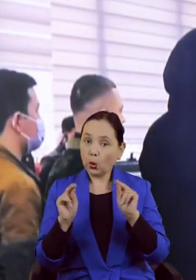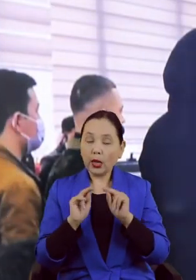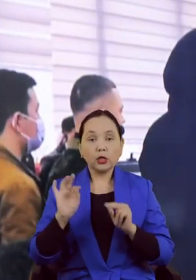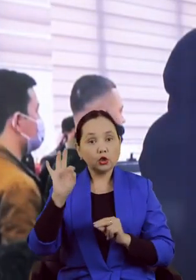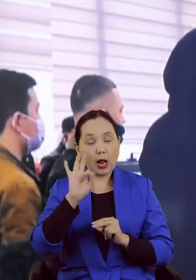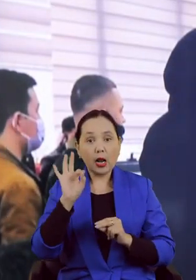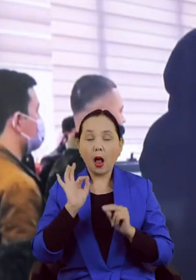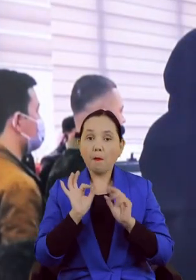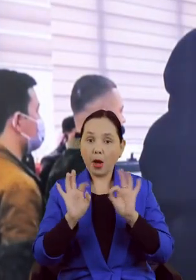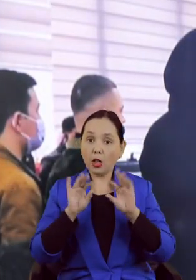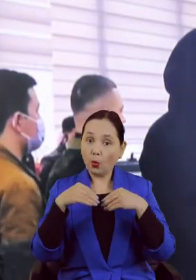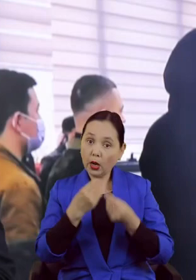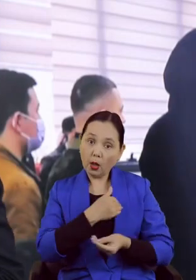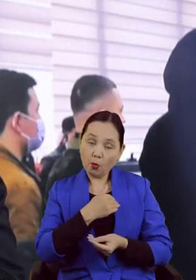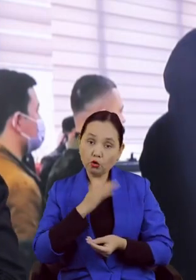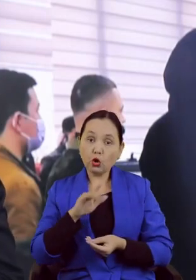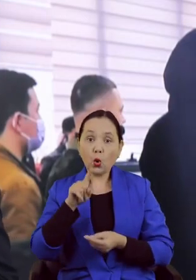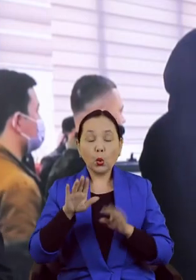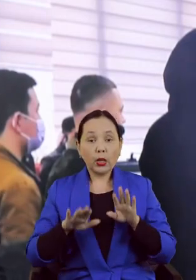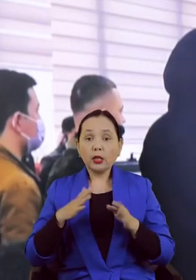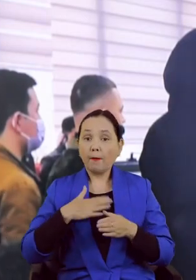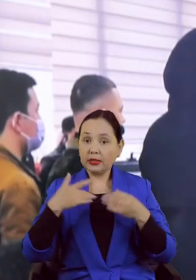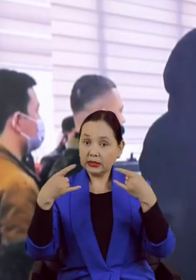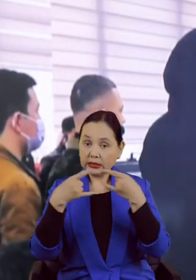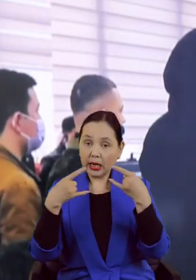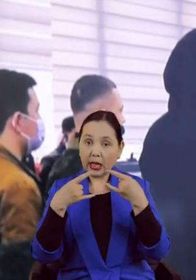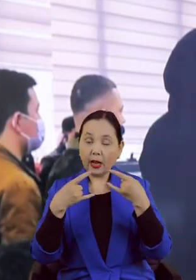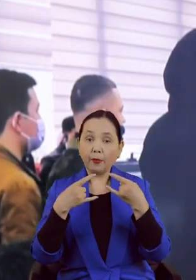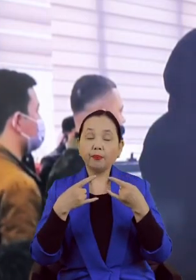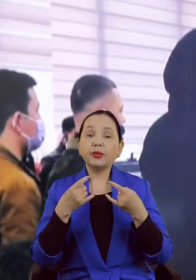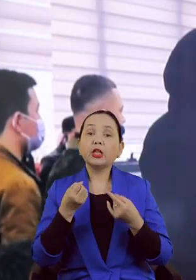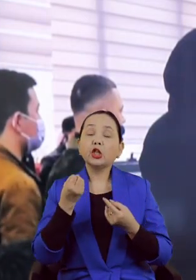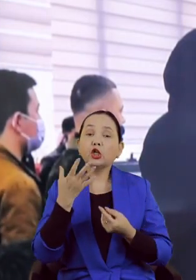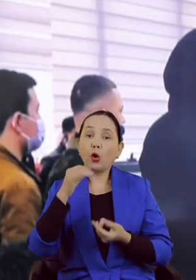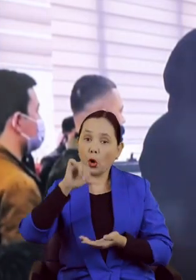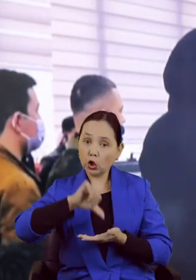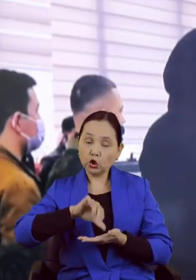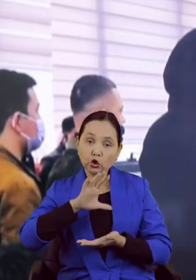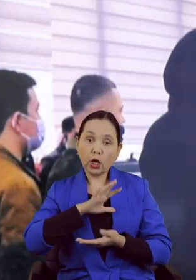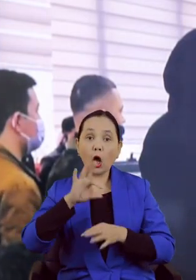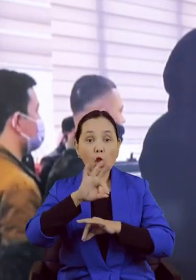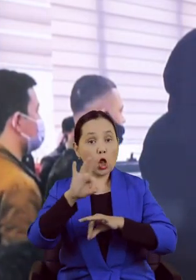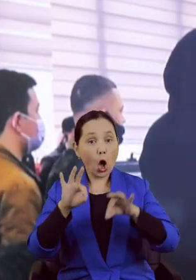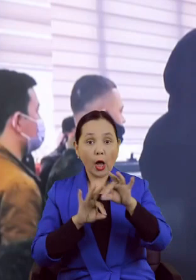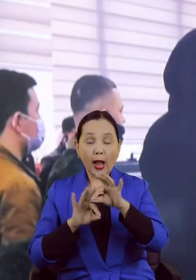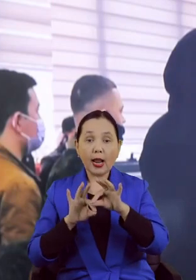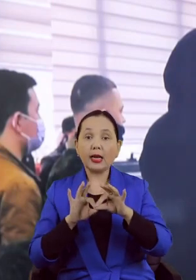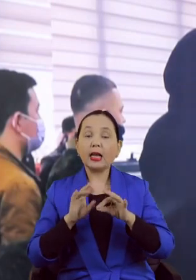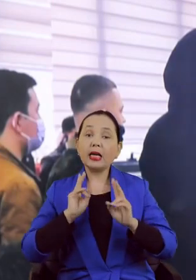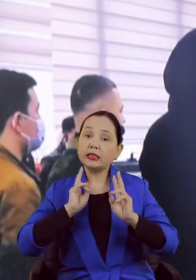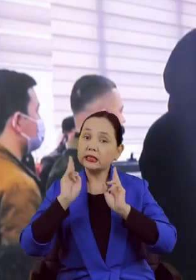bepul o'rgatilish haqida ma'lum qilmoqchimiz va u yerda bizning telekanalda bir necha bor ishtirok etgan